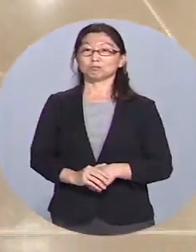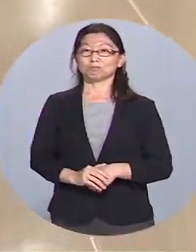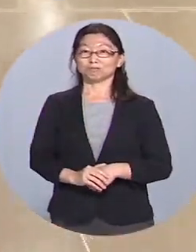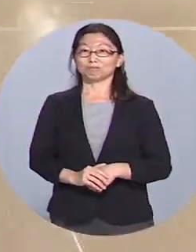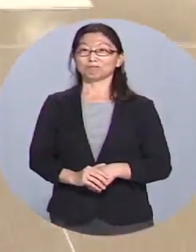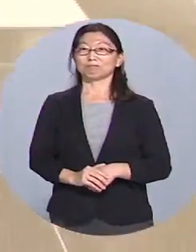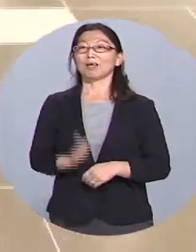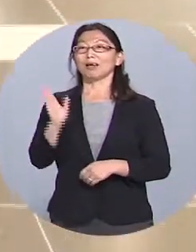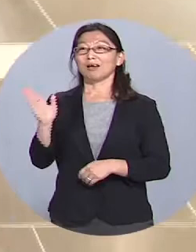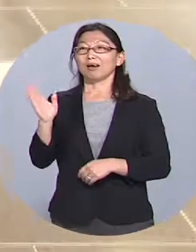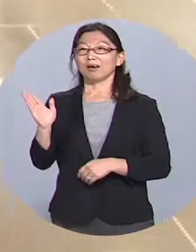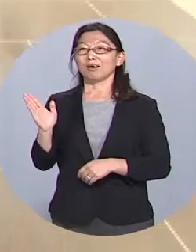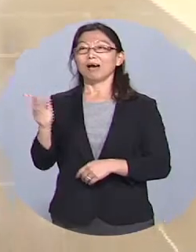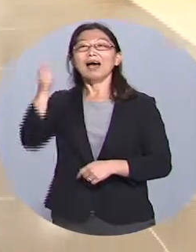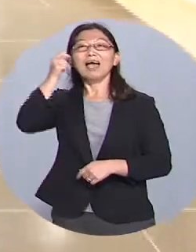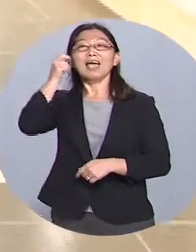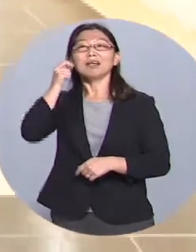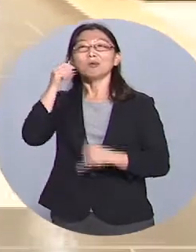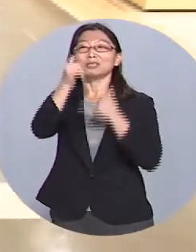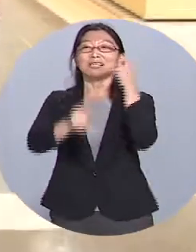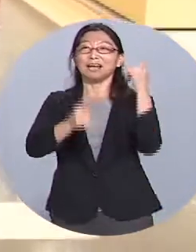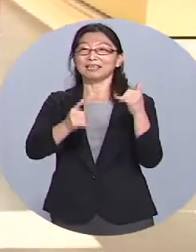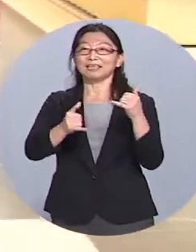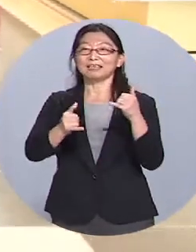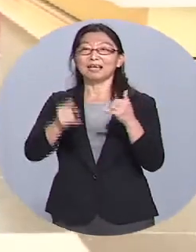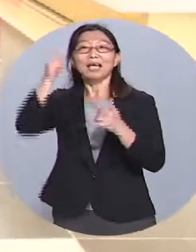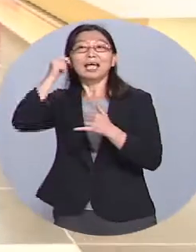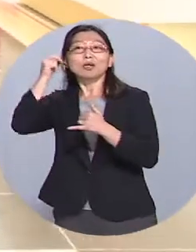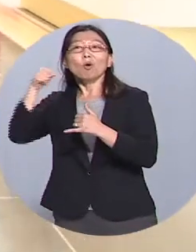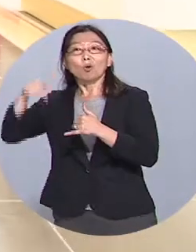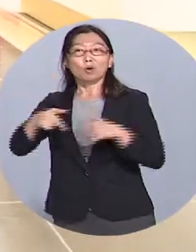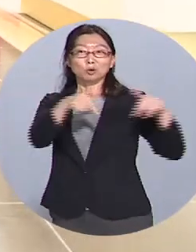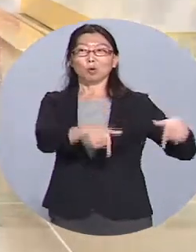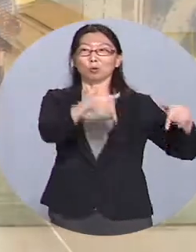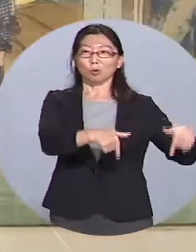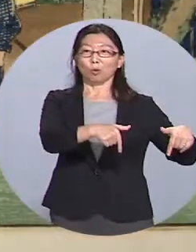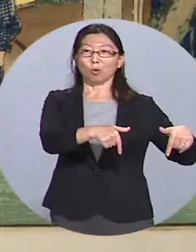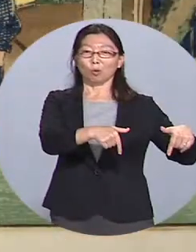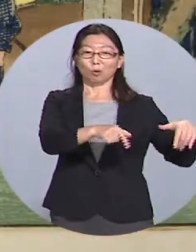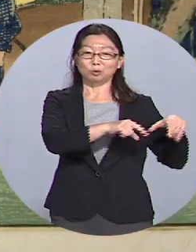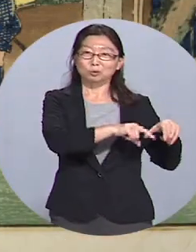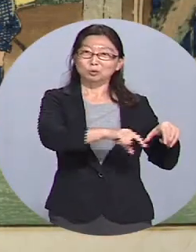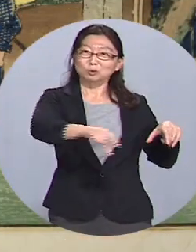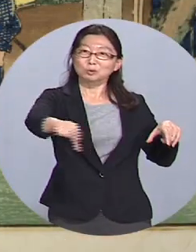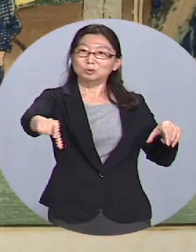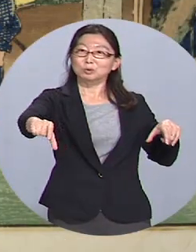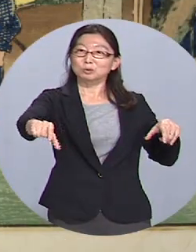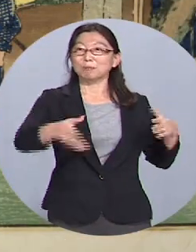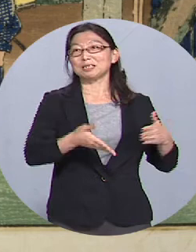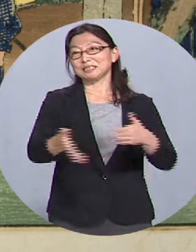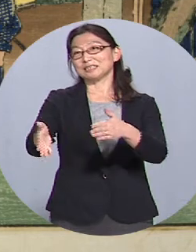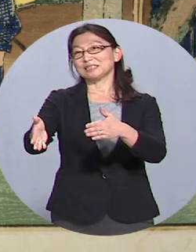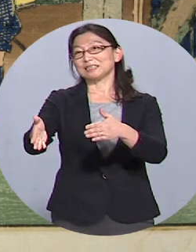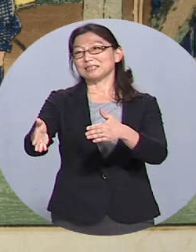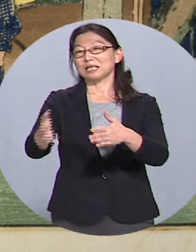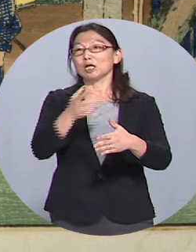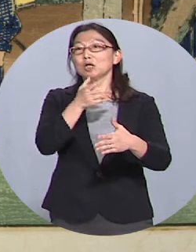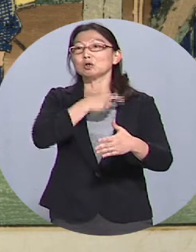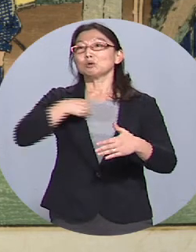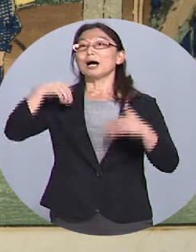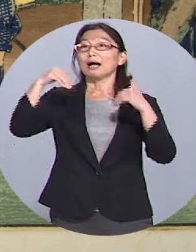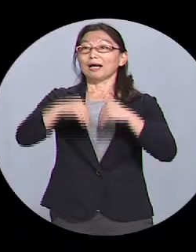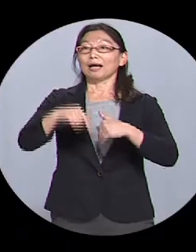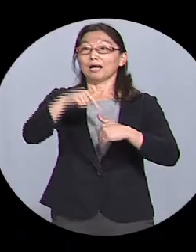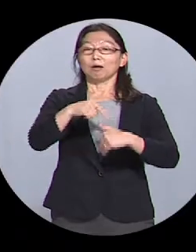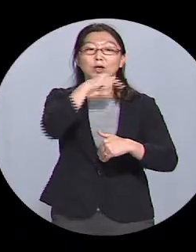中山道は江戸時代江戸と京都を結んだ道。熊谷は江戸の日本橋から数えて8番目の宿場町